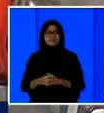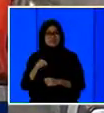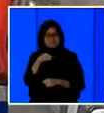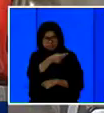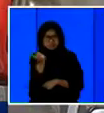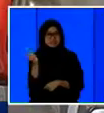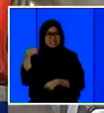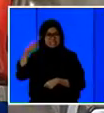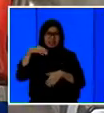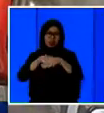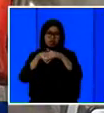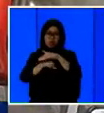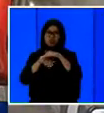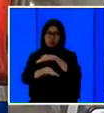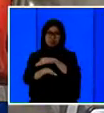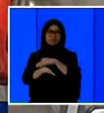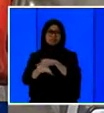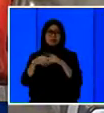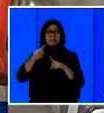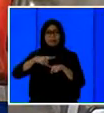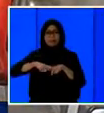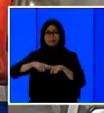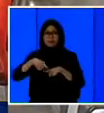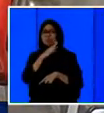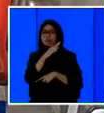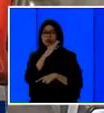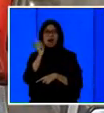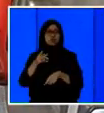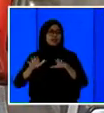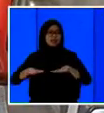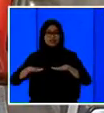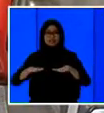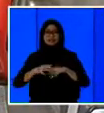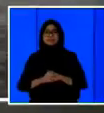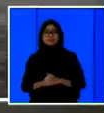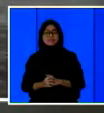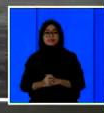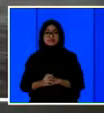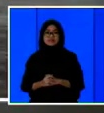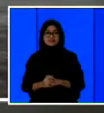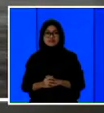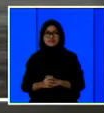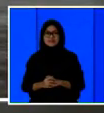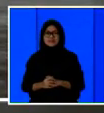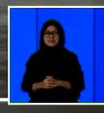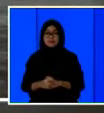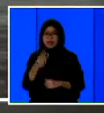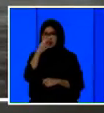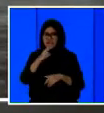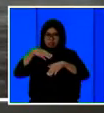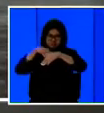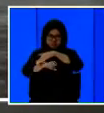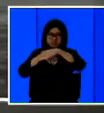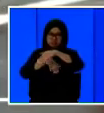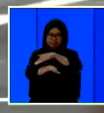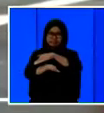aktif melintasi kawasan underpass Mampang Kuningan, harus lebih berhati-hati lagi dalam memacu kendaraan Anda, terutama bila Anda melintas dari arah